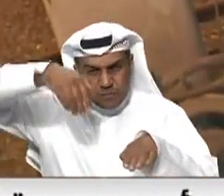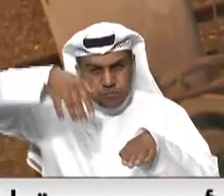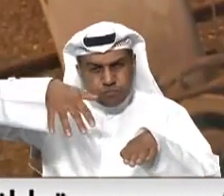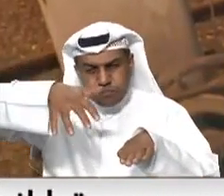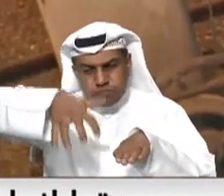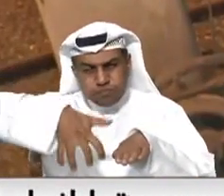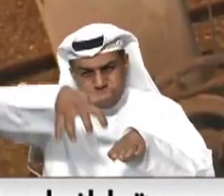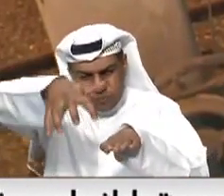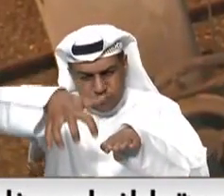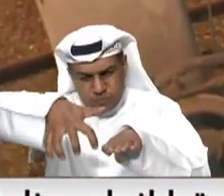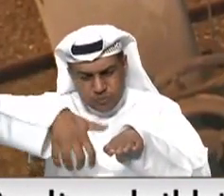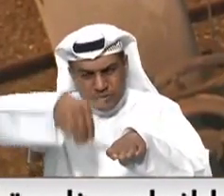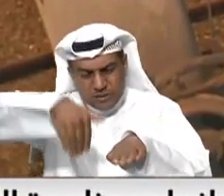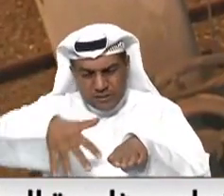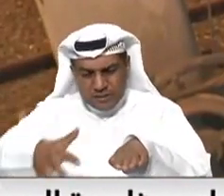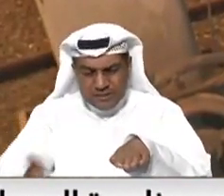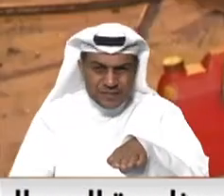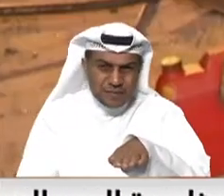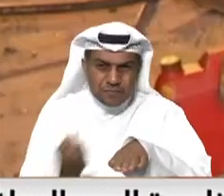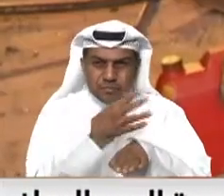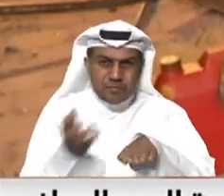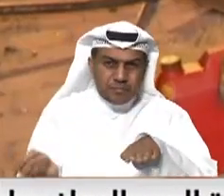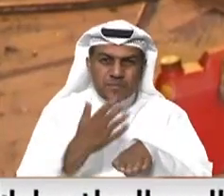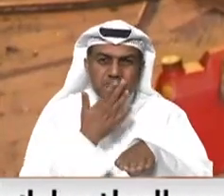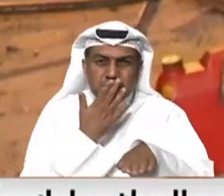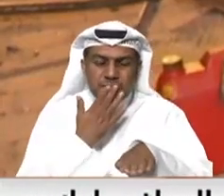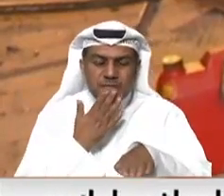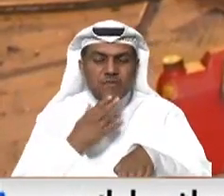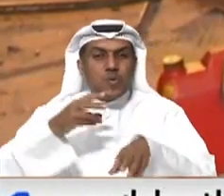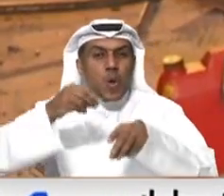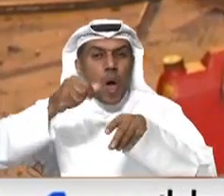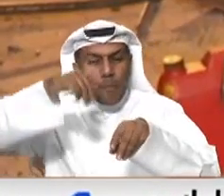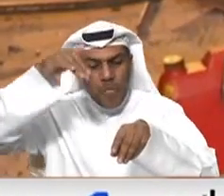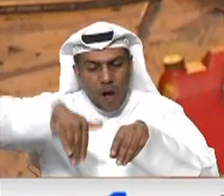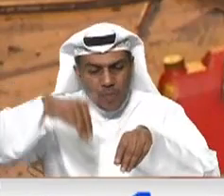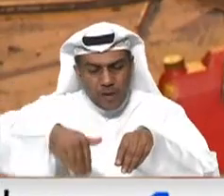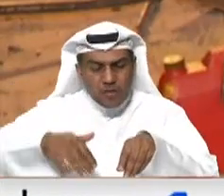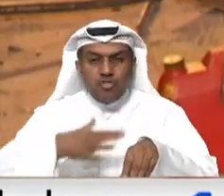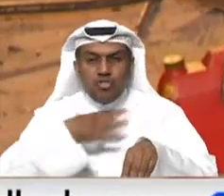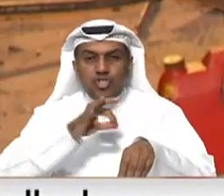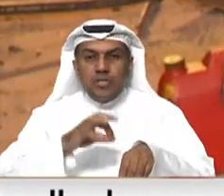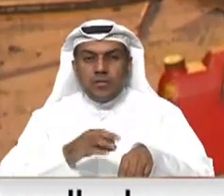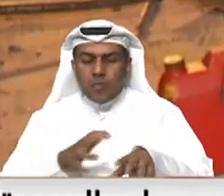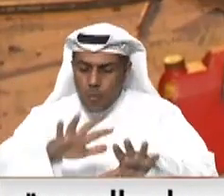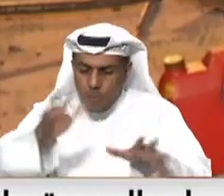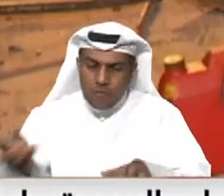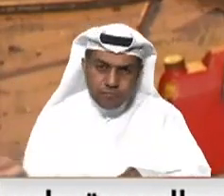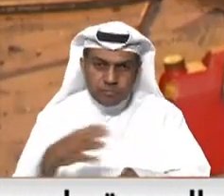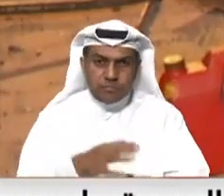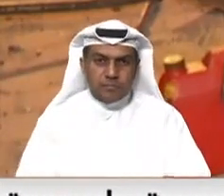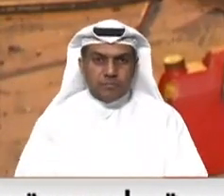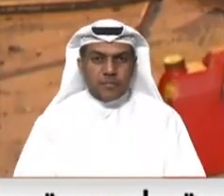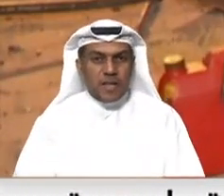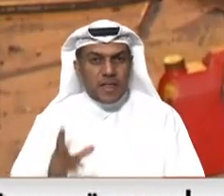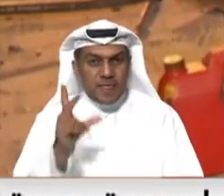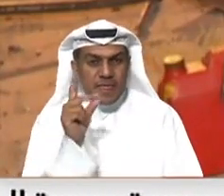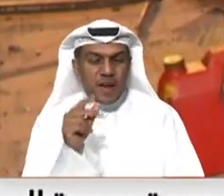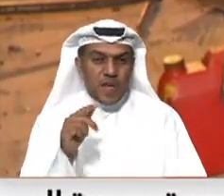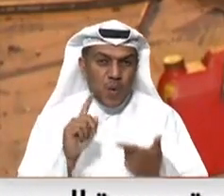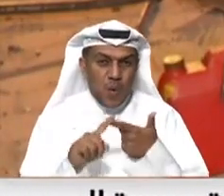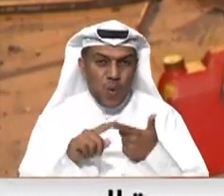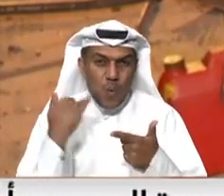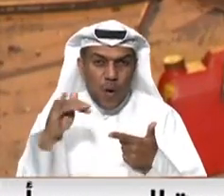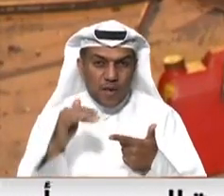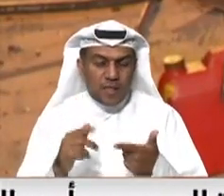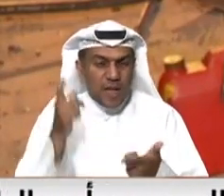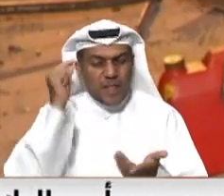الترابية، تكون لابد ان نستبدل الترابية، اما المتوسطة تكون استبدال طبقة الاسفلت. معالجة اليوم؟ معالجة اليوم